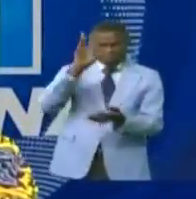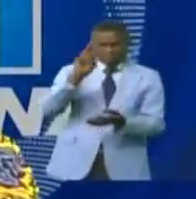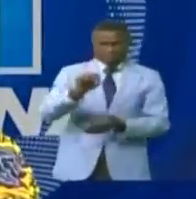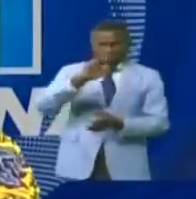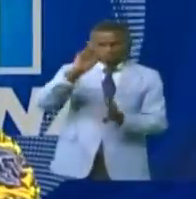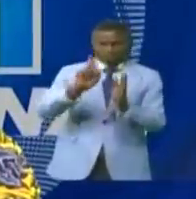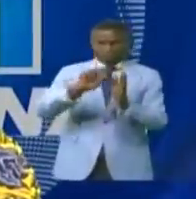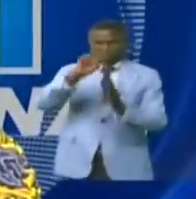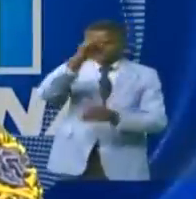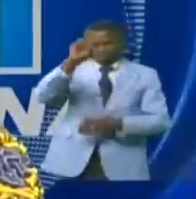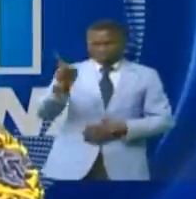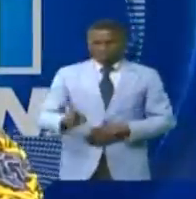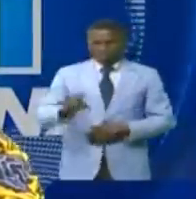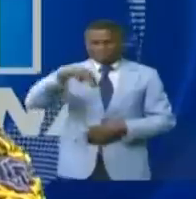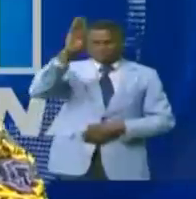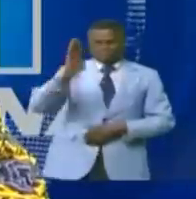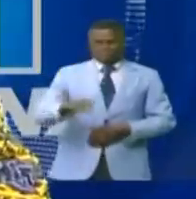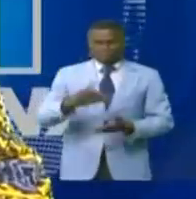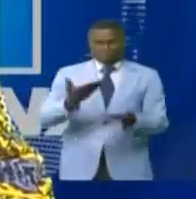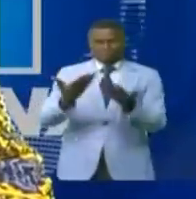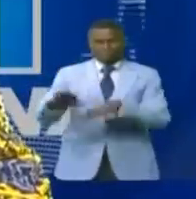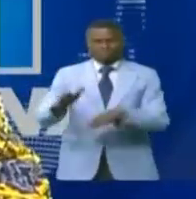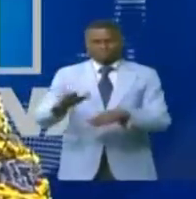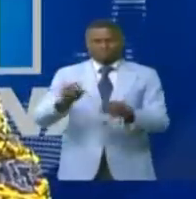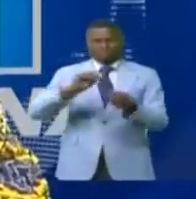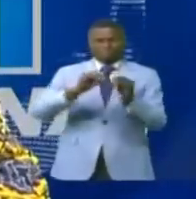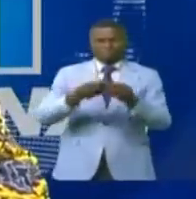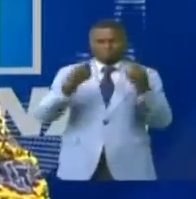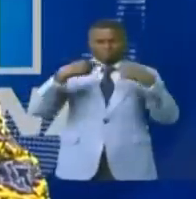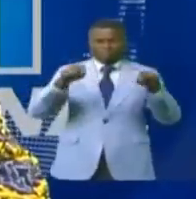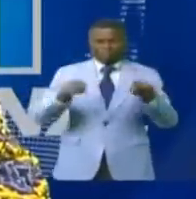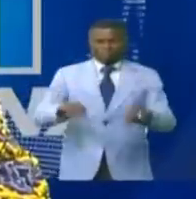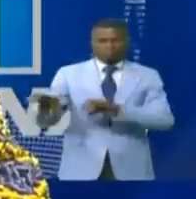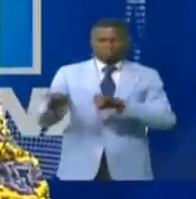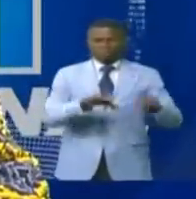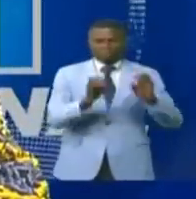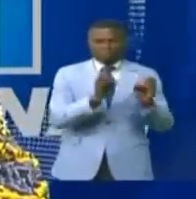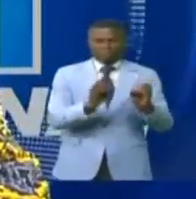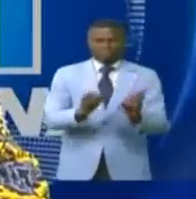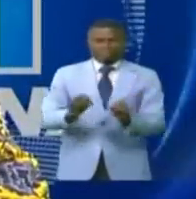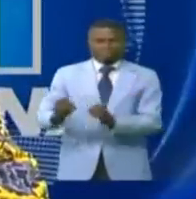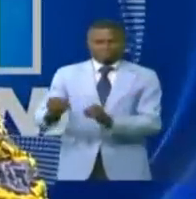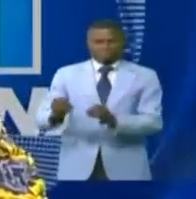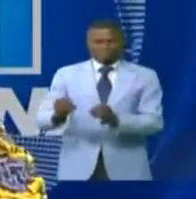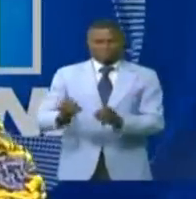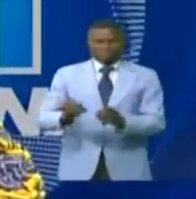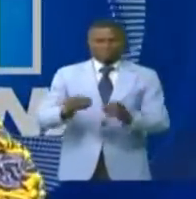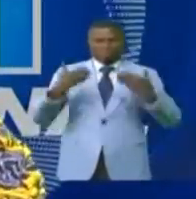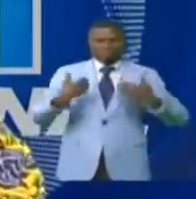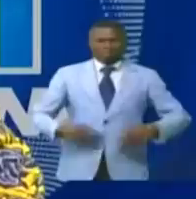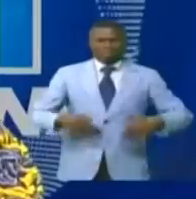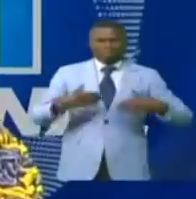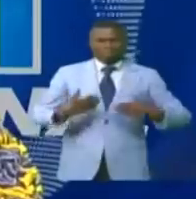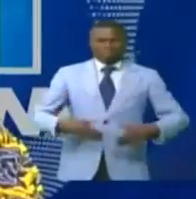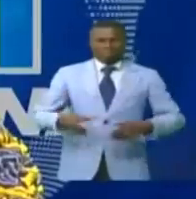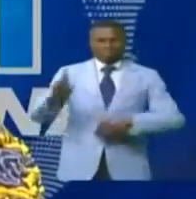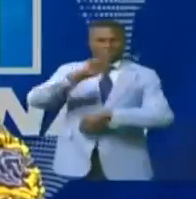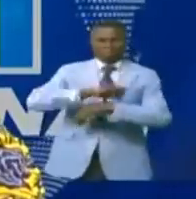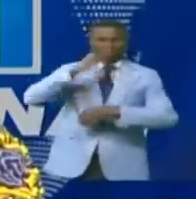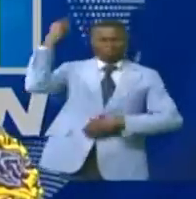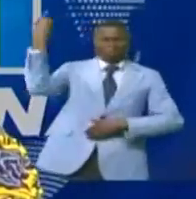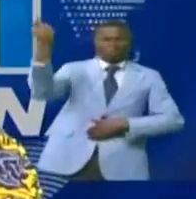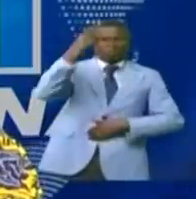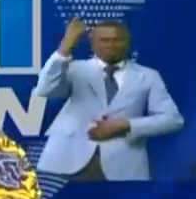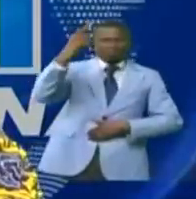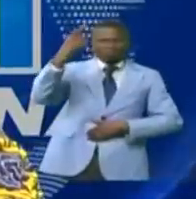taux de décès maternel. Des chiffres publiés aujourd'hui au cours d'une cérémonie organisée à l'occasion de la célébration de la Journée